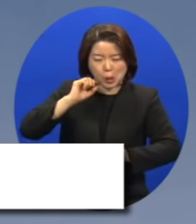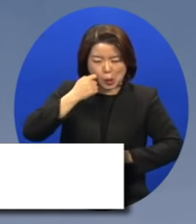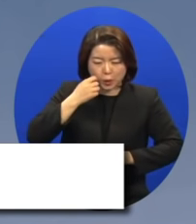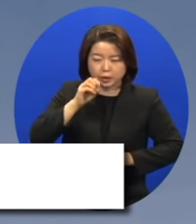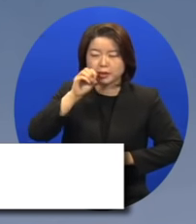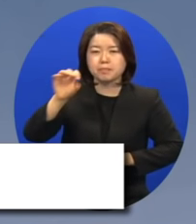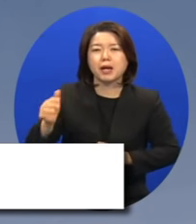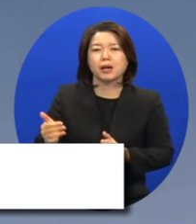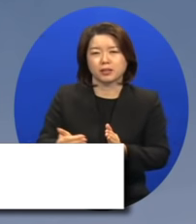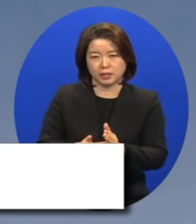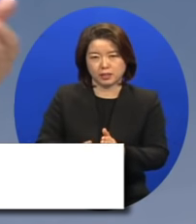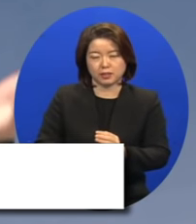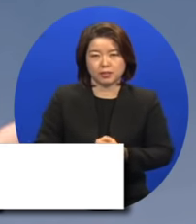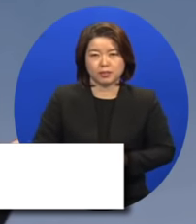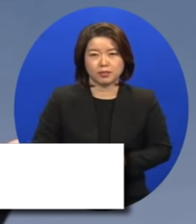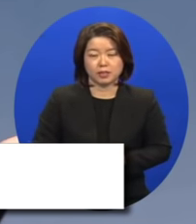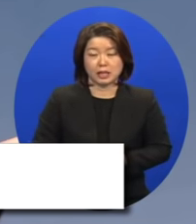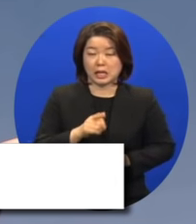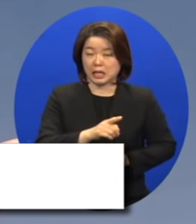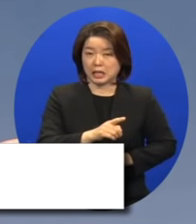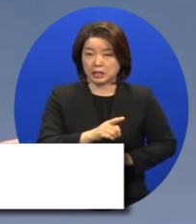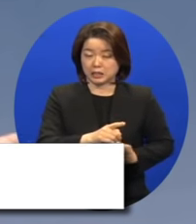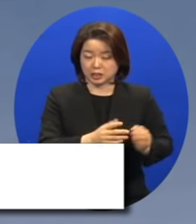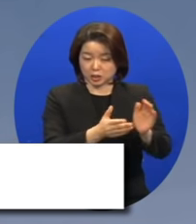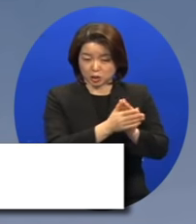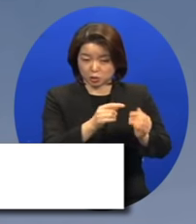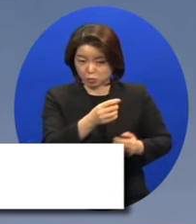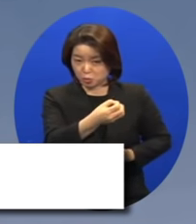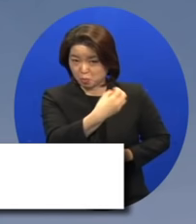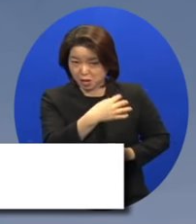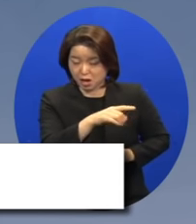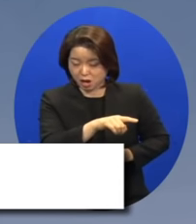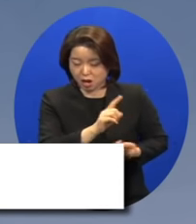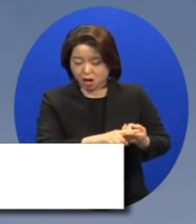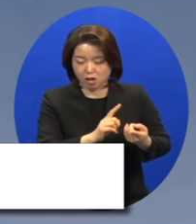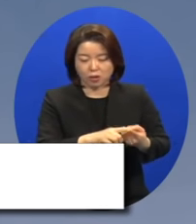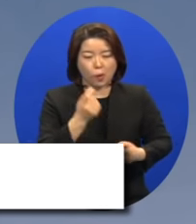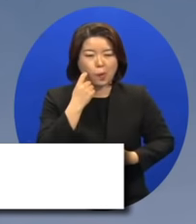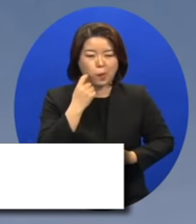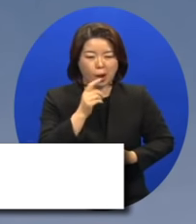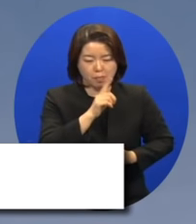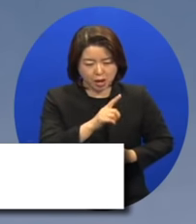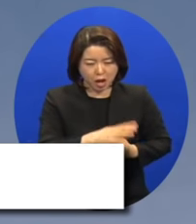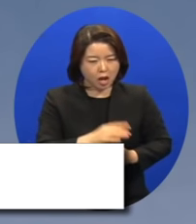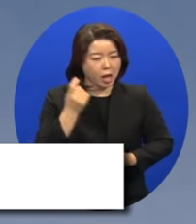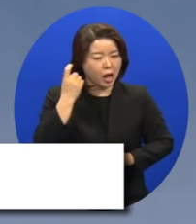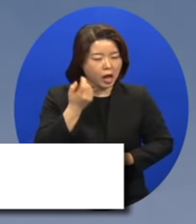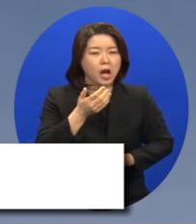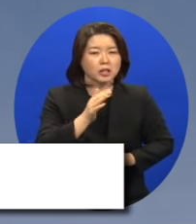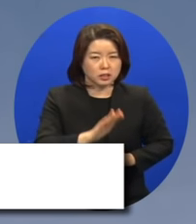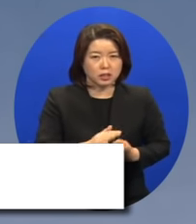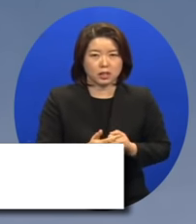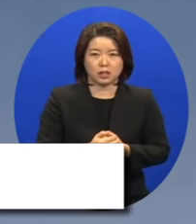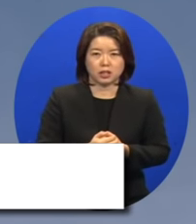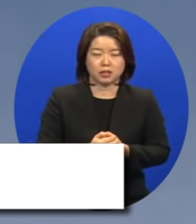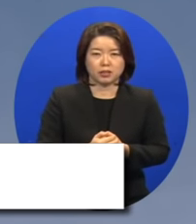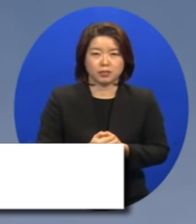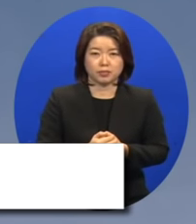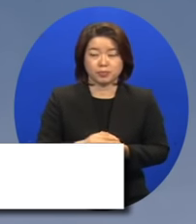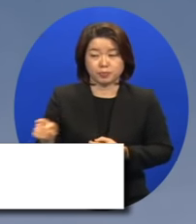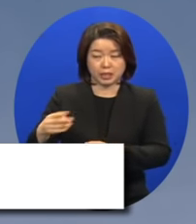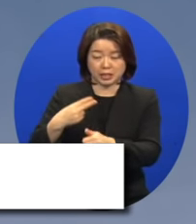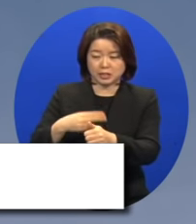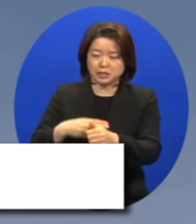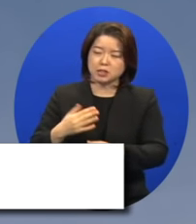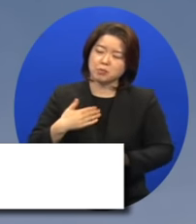성경공부시간에선생님께그이야기를꺼내기가어려웠습니다.그날무슨일이있었는지에대한이야기 .그러자제가 위선자라고불리게되었고,그래서저는" 선생님